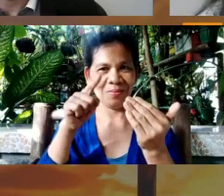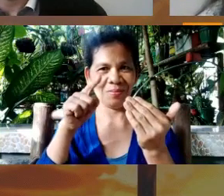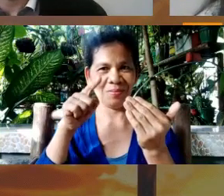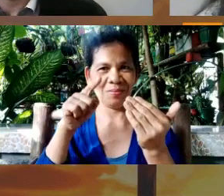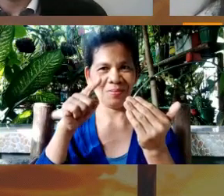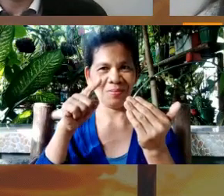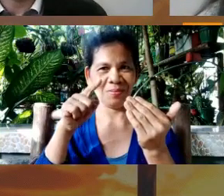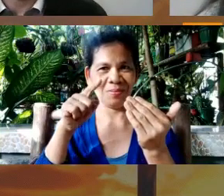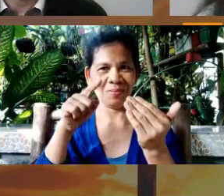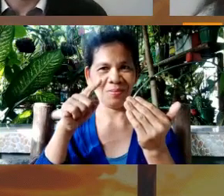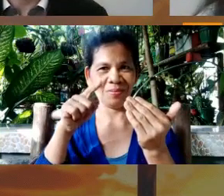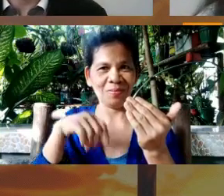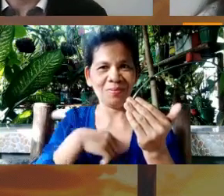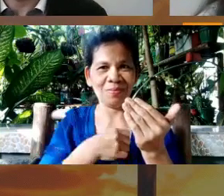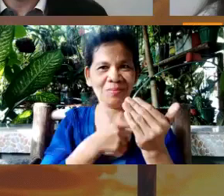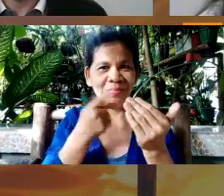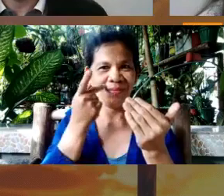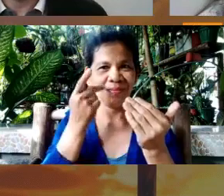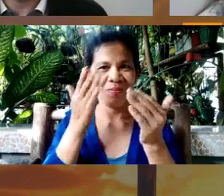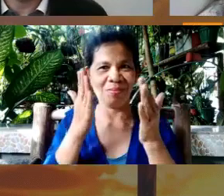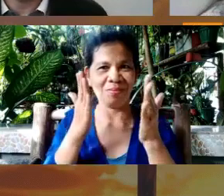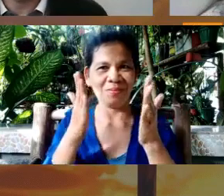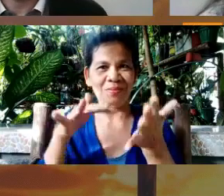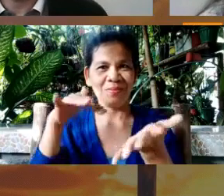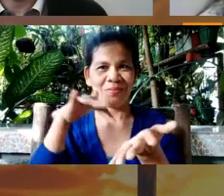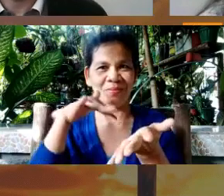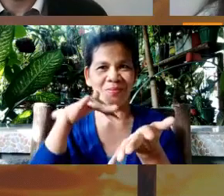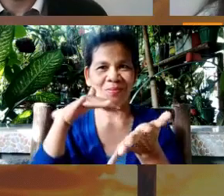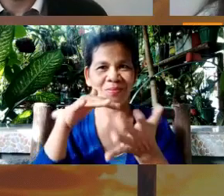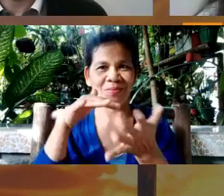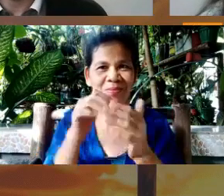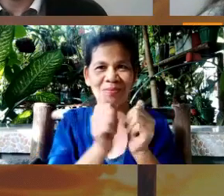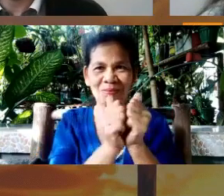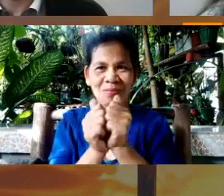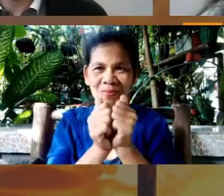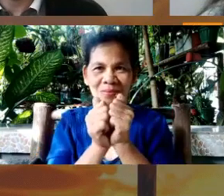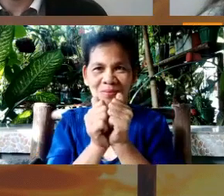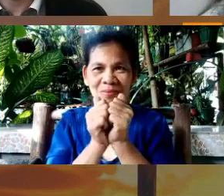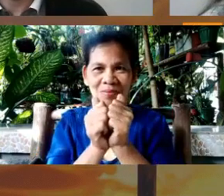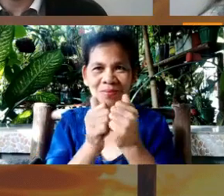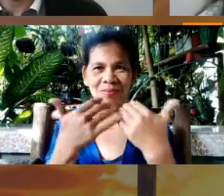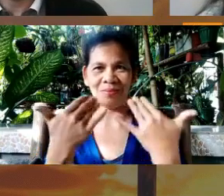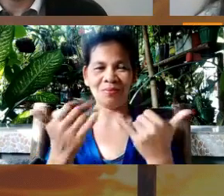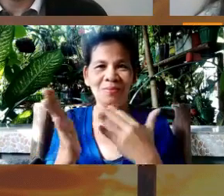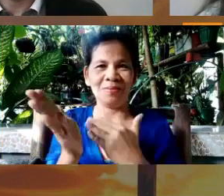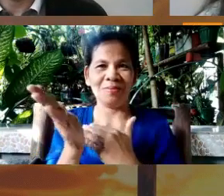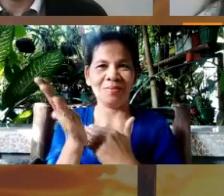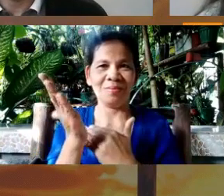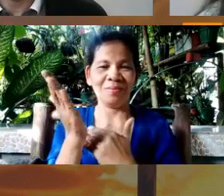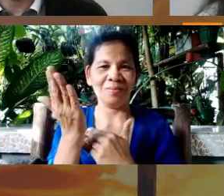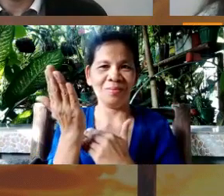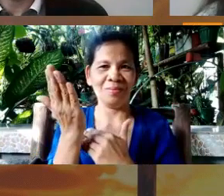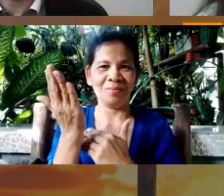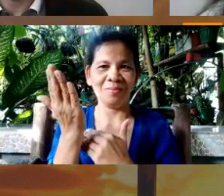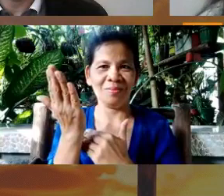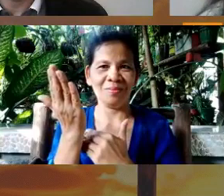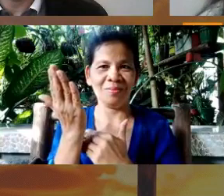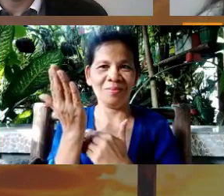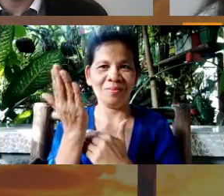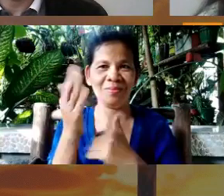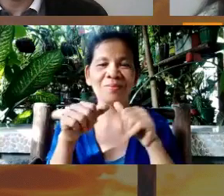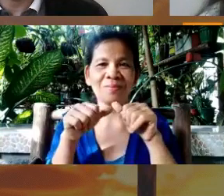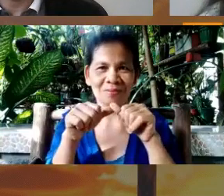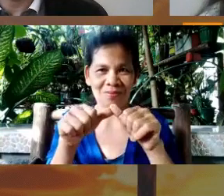sa ating po mga viewers na nag-aral po na kasama natin sa umagang ito. Nawa po patuloy-tuloy po